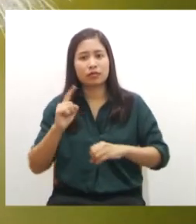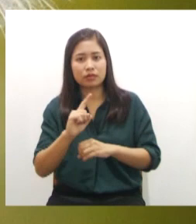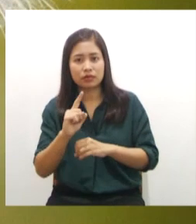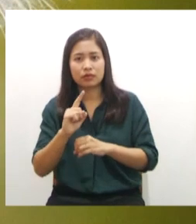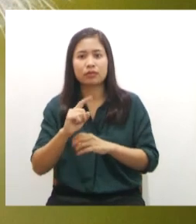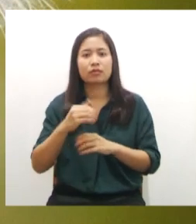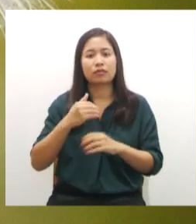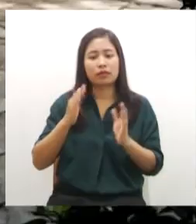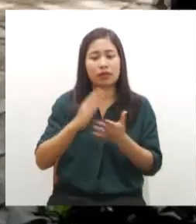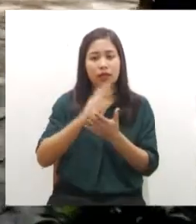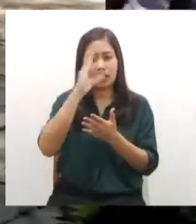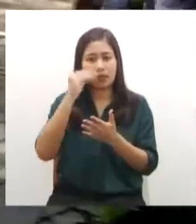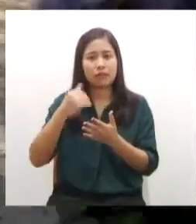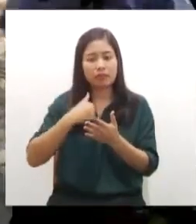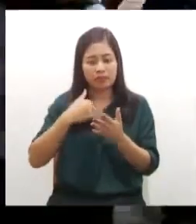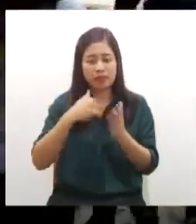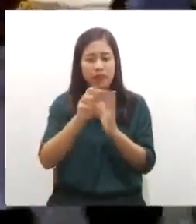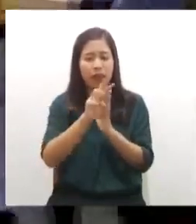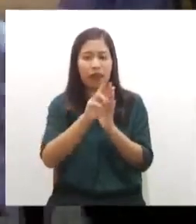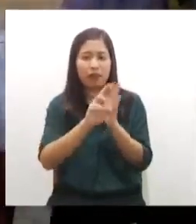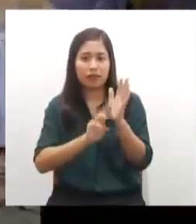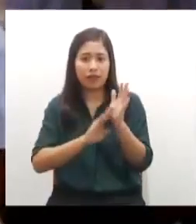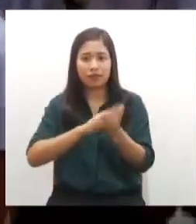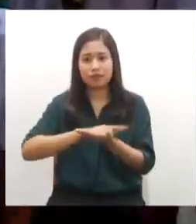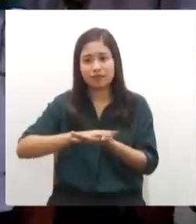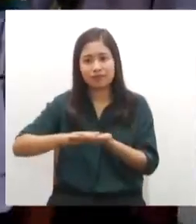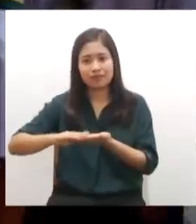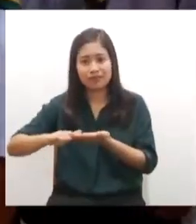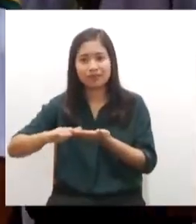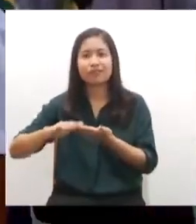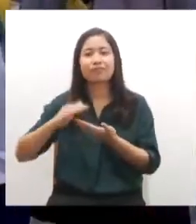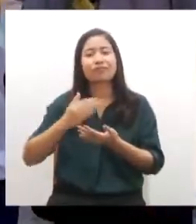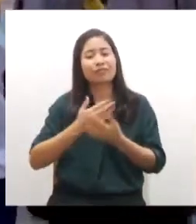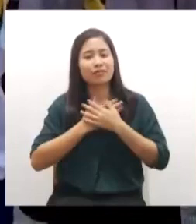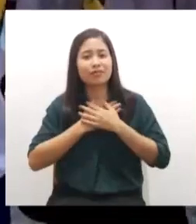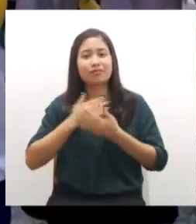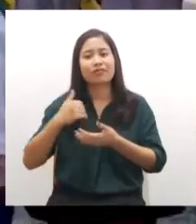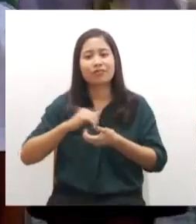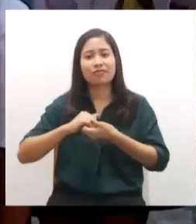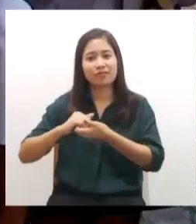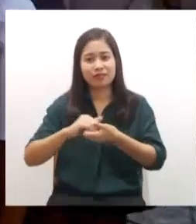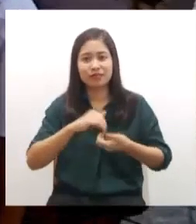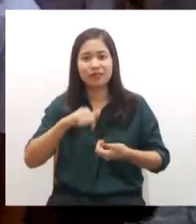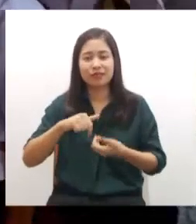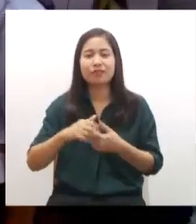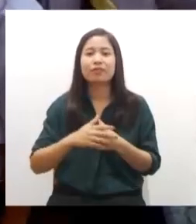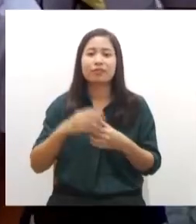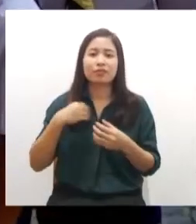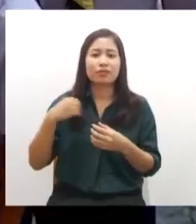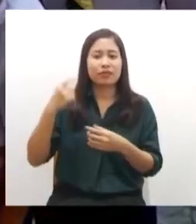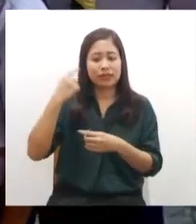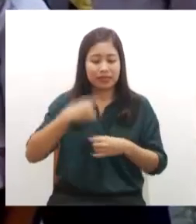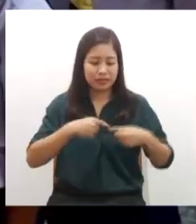นักเรียนมีความเป็นระเบียบเรียบร้อยมีความรักสามัคคีกันมีจิตสาธารณะอาส